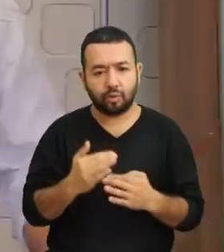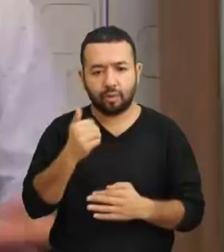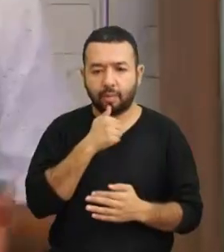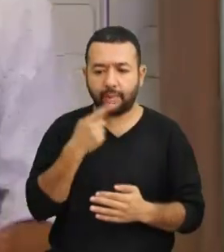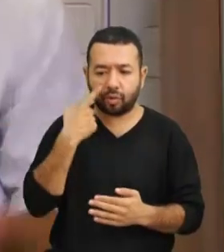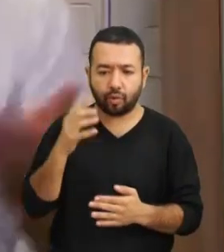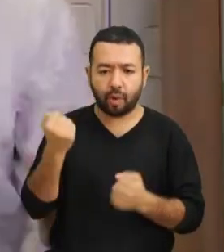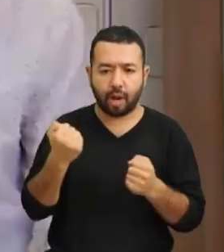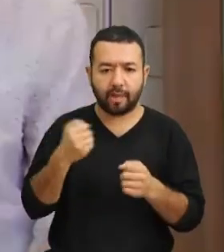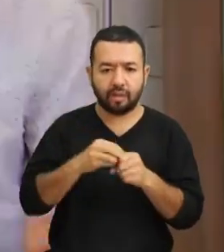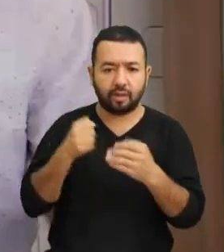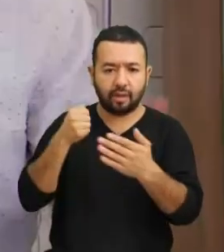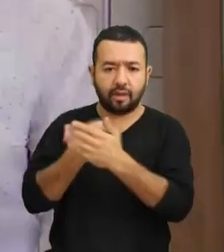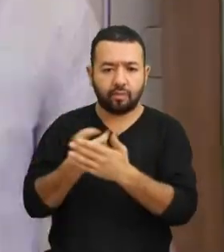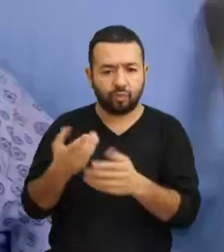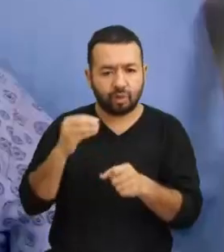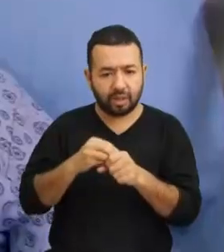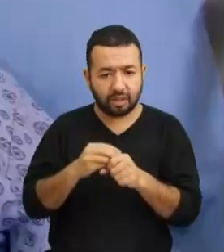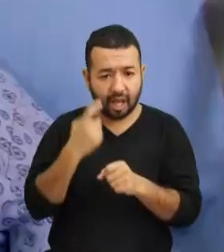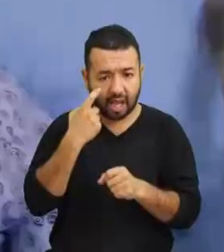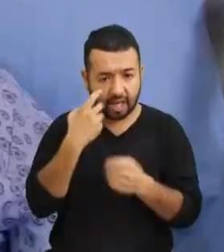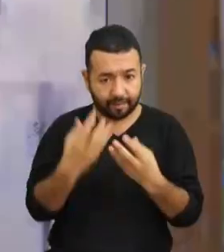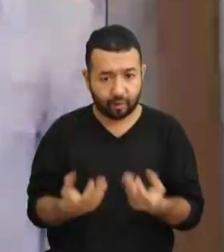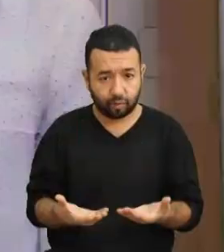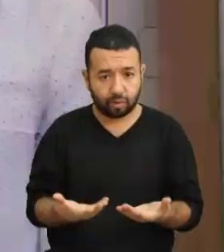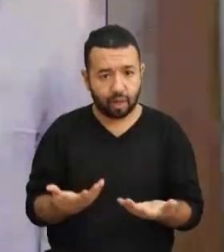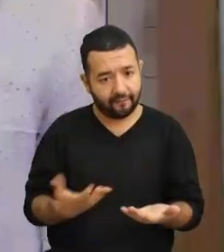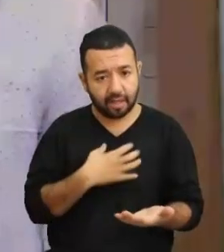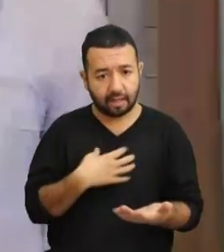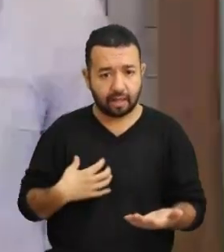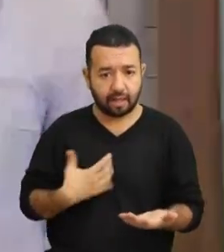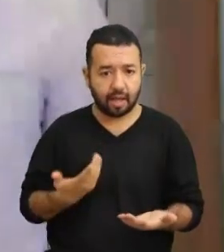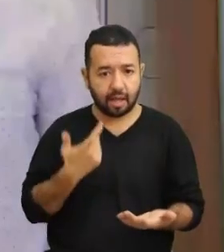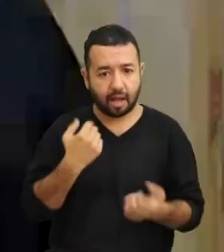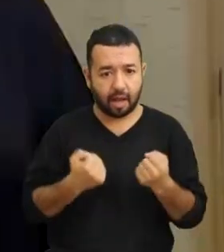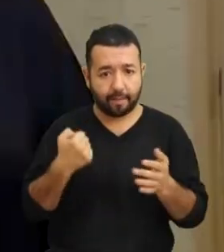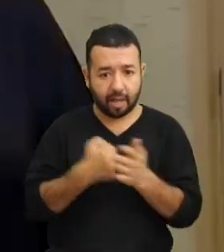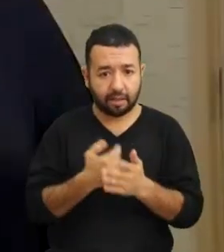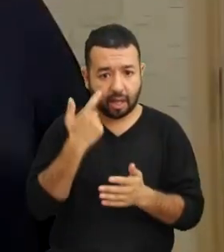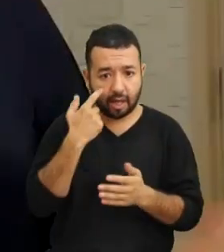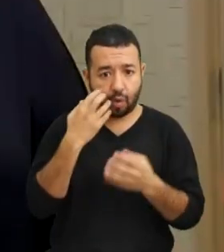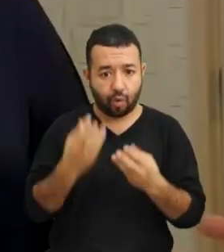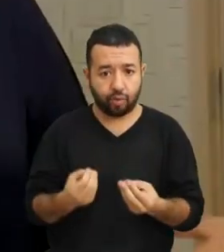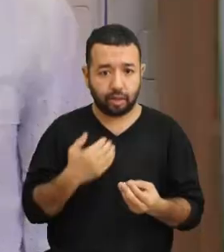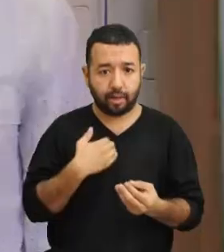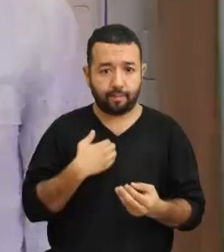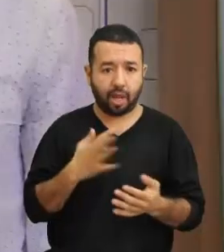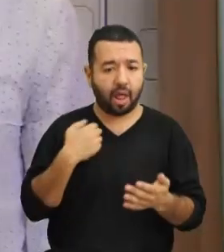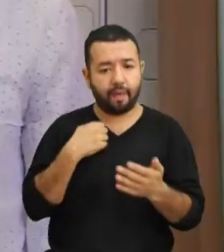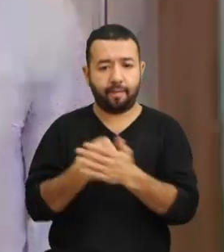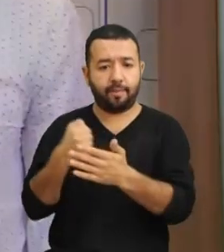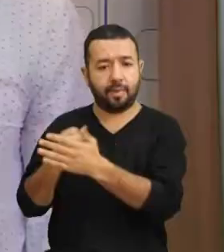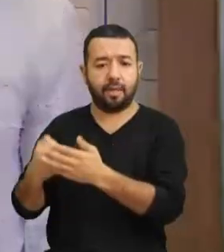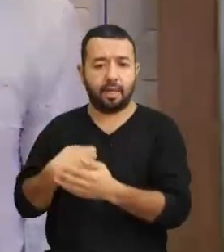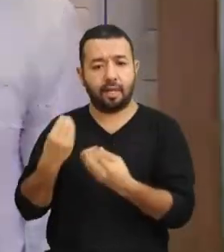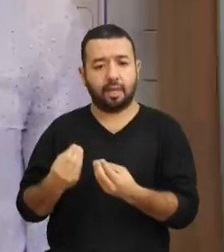babamı görmeyip otoparkta eziyordu, bunun neresi hayırlı? Evet anneşkocuğum. Hayır yani araba kazası hayırlı bir şey olsaydı ben durmaksızın kaza yapıyorum.